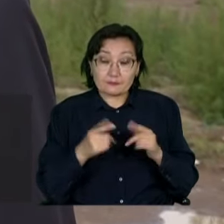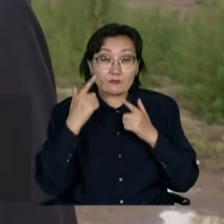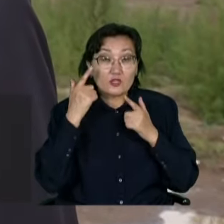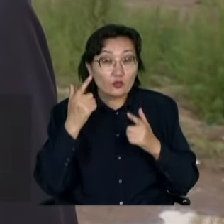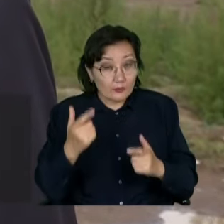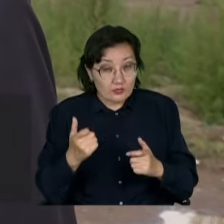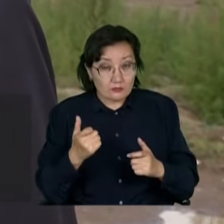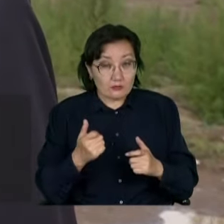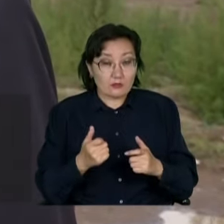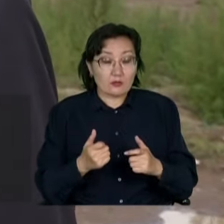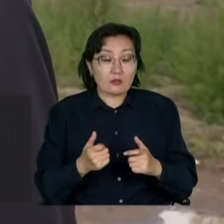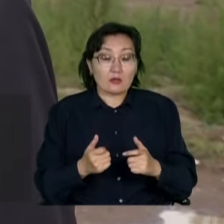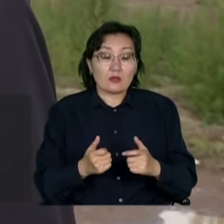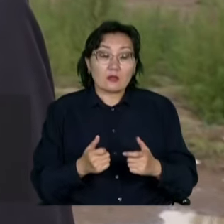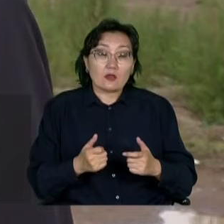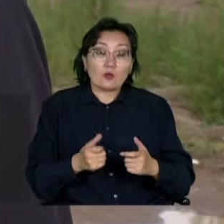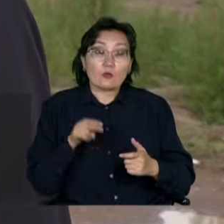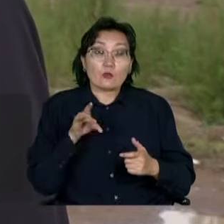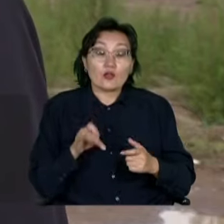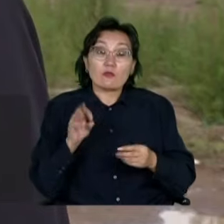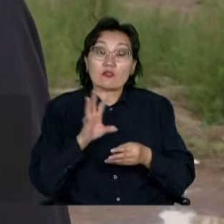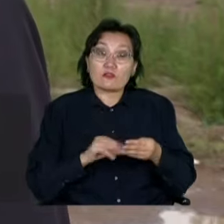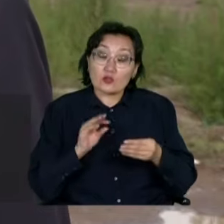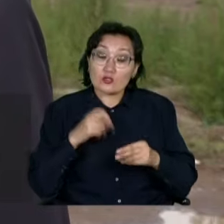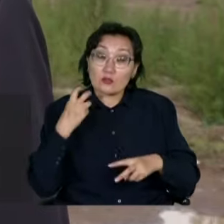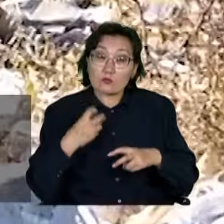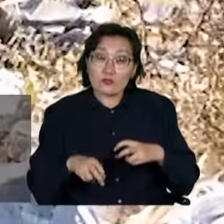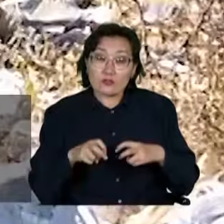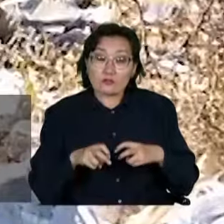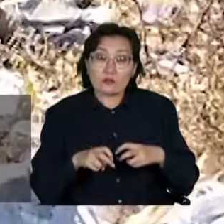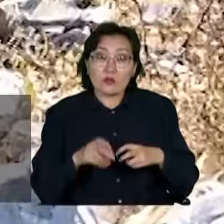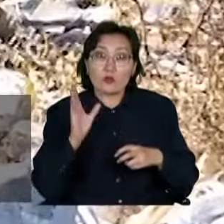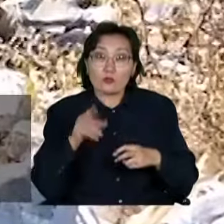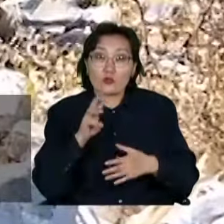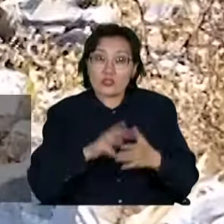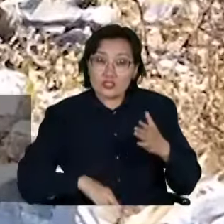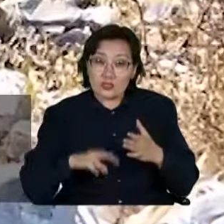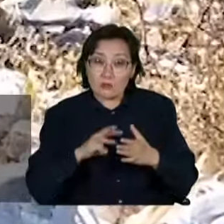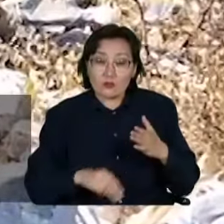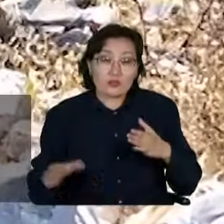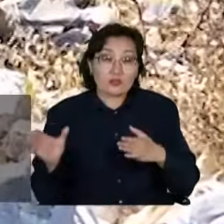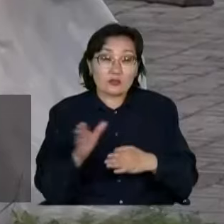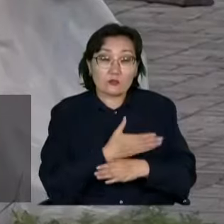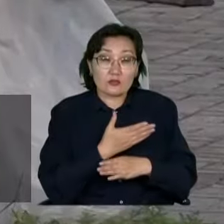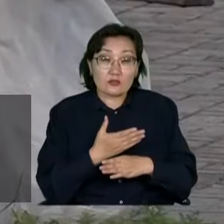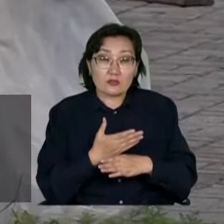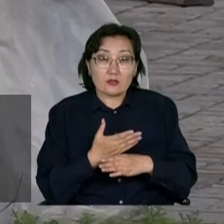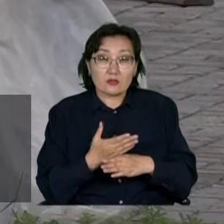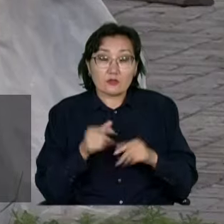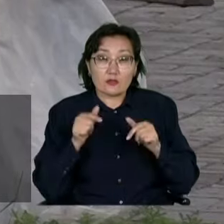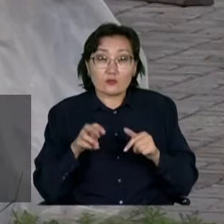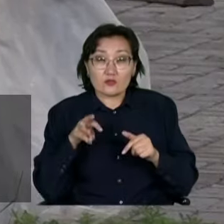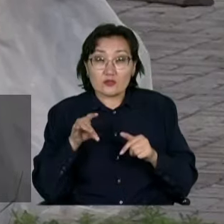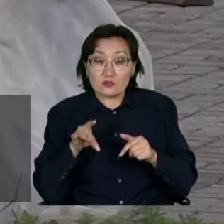предупреждение, но только при повторном нарушении только предусмотрен штраф. Ликвидация данной образующей свалки не предусмотрена